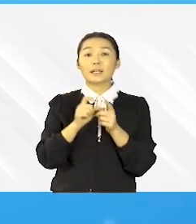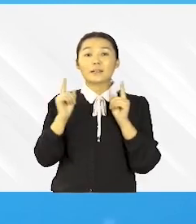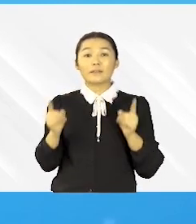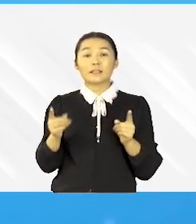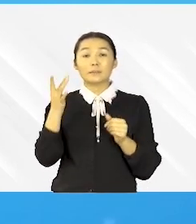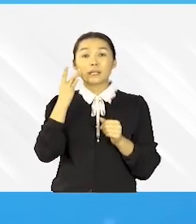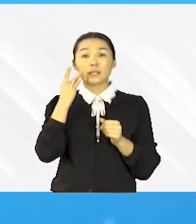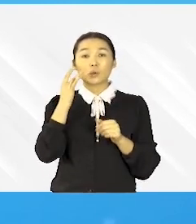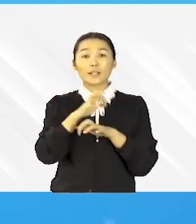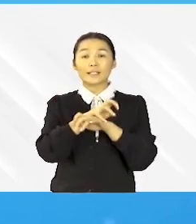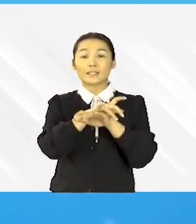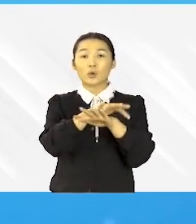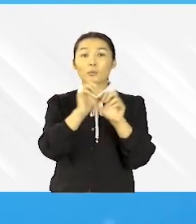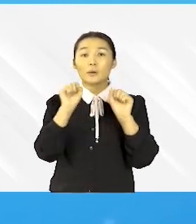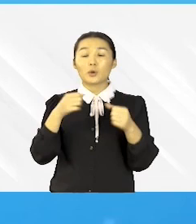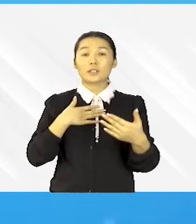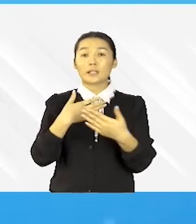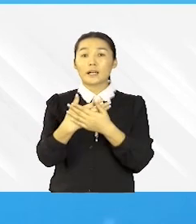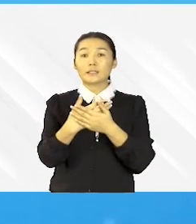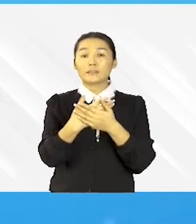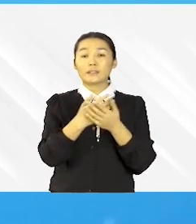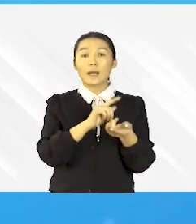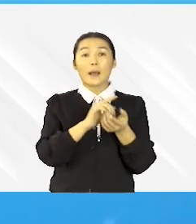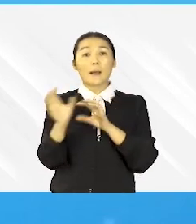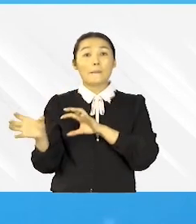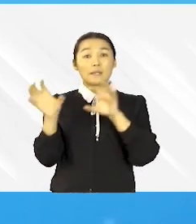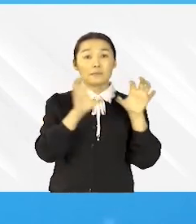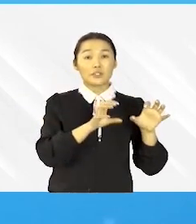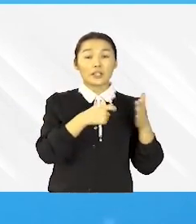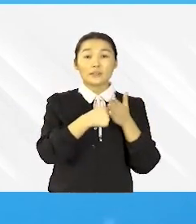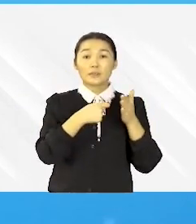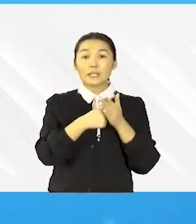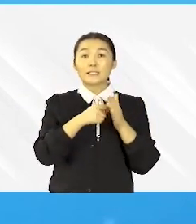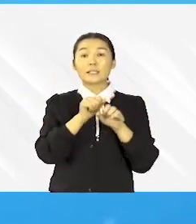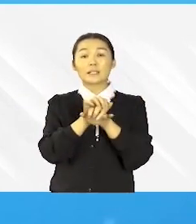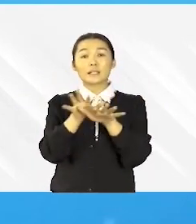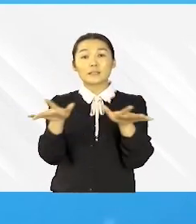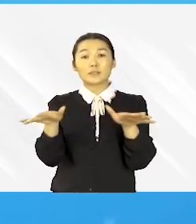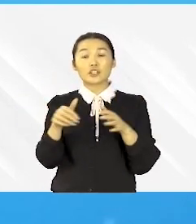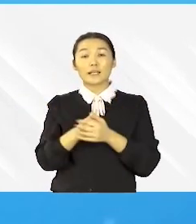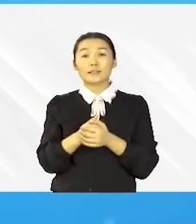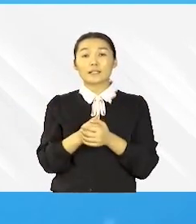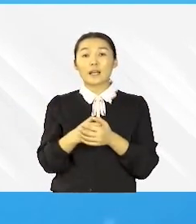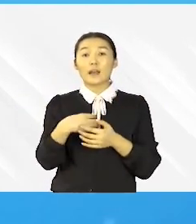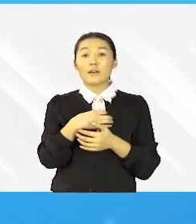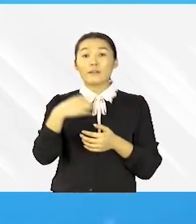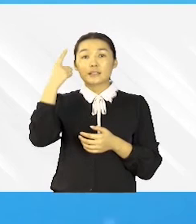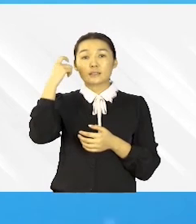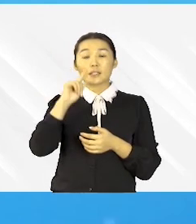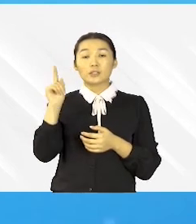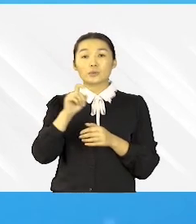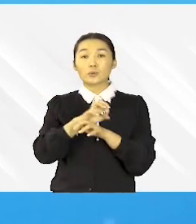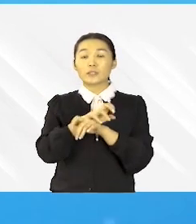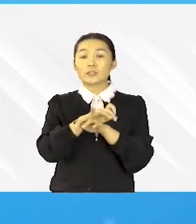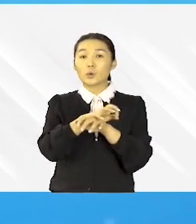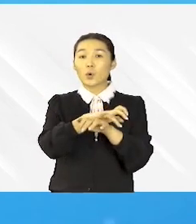которой насекомое может активно перемещаться, питаться и размножаться. Однако важно знать, что у насекомых с